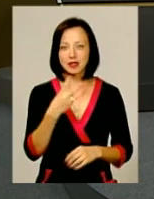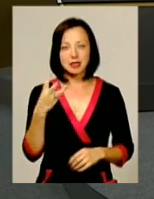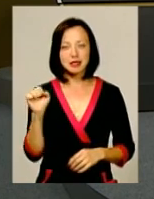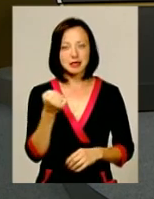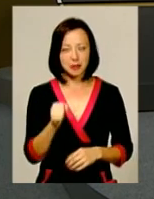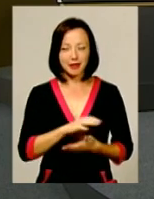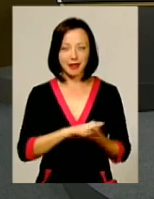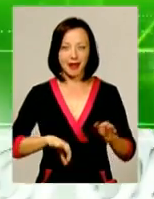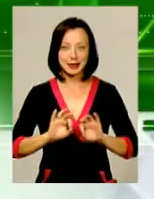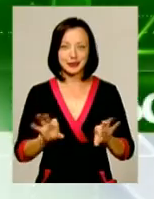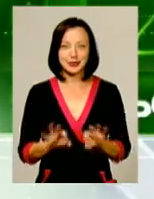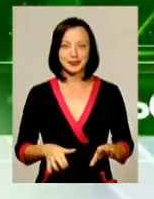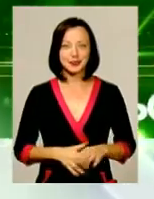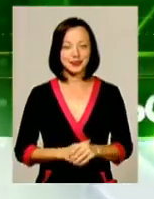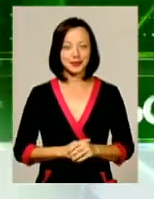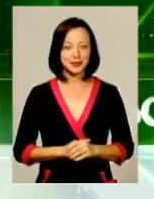Далі.